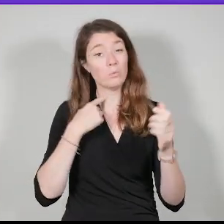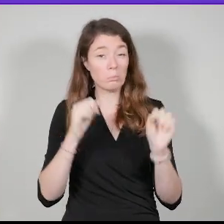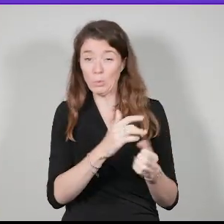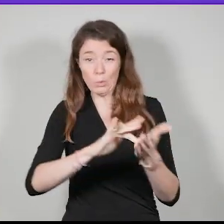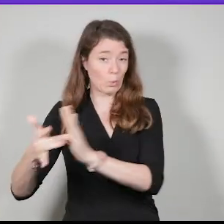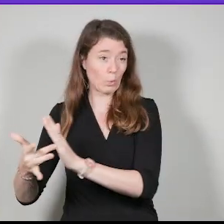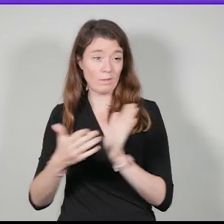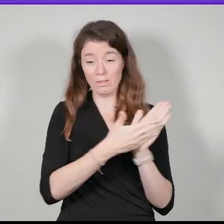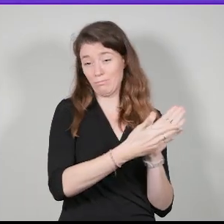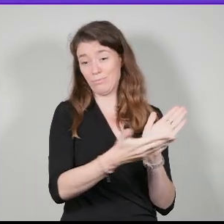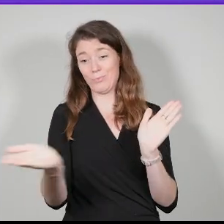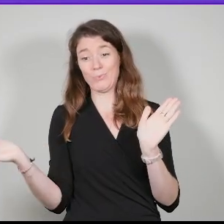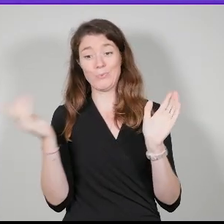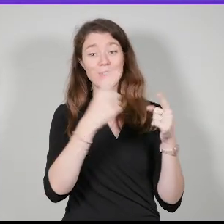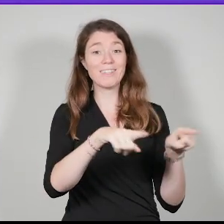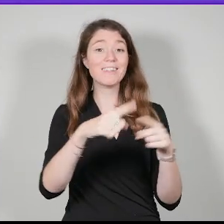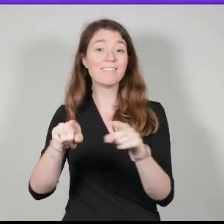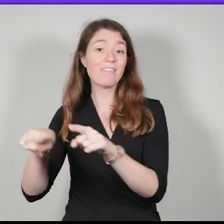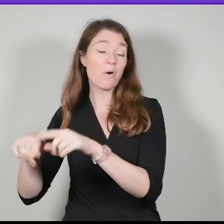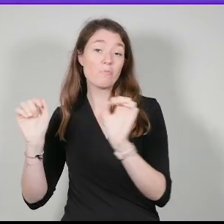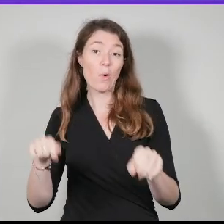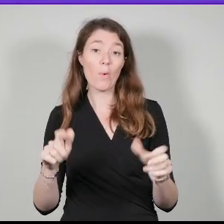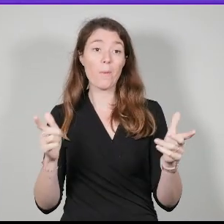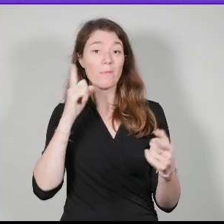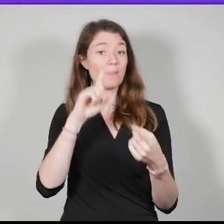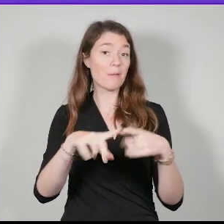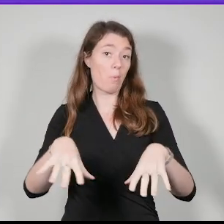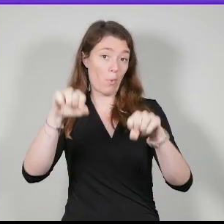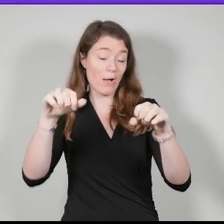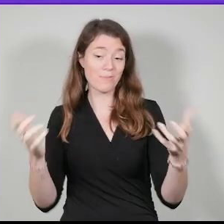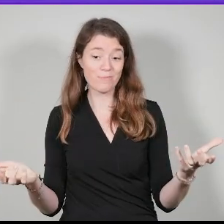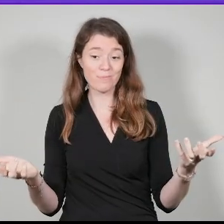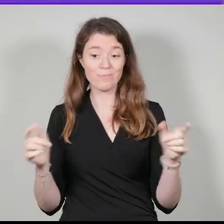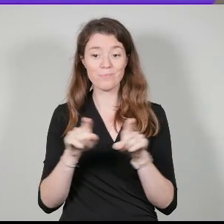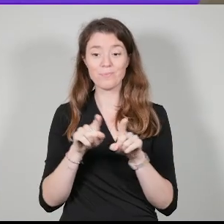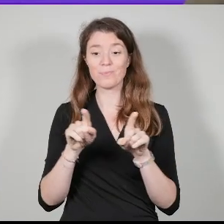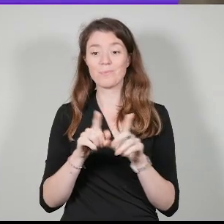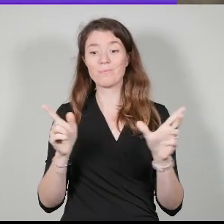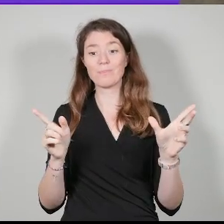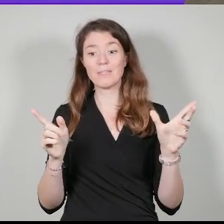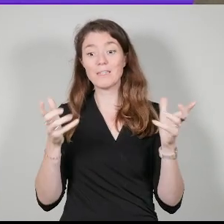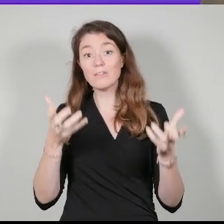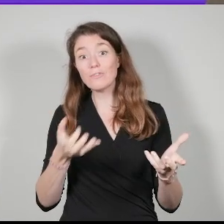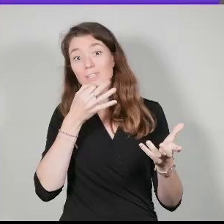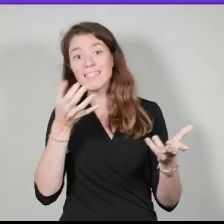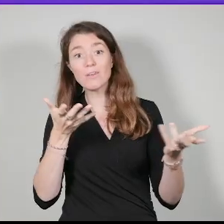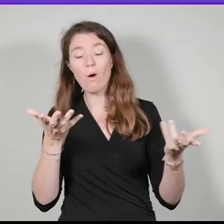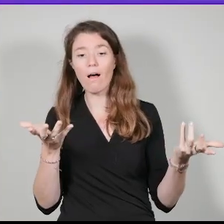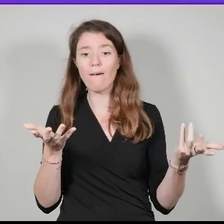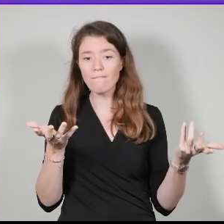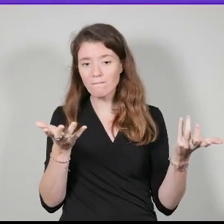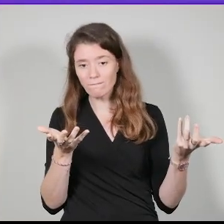panel extrêmement varié de retentissement sur l'emploi, et ça pose la question de qu'est-ce qu'on veut dire derrière cette